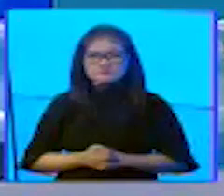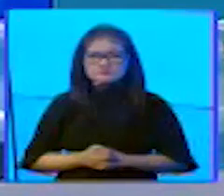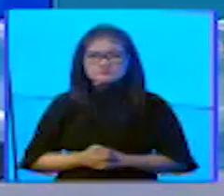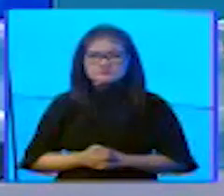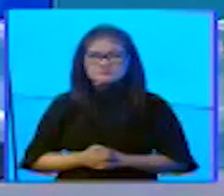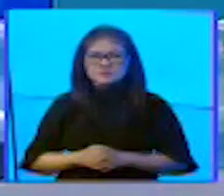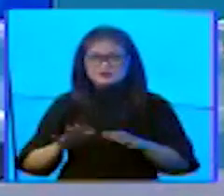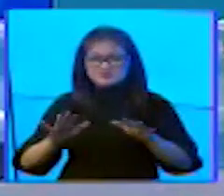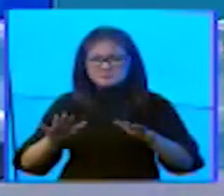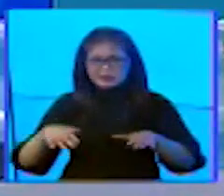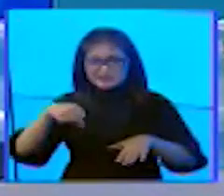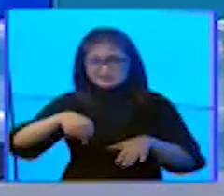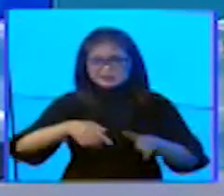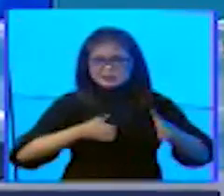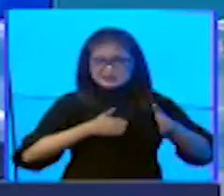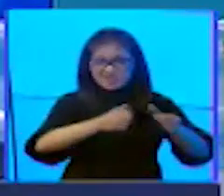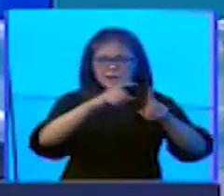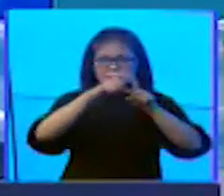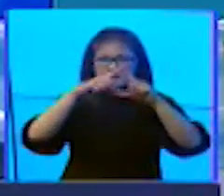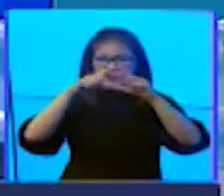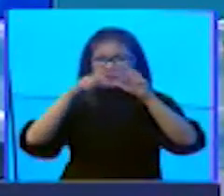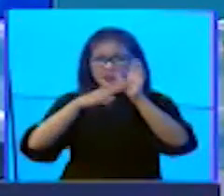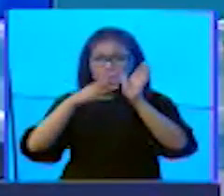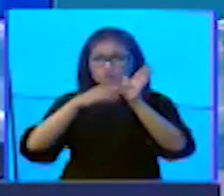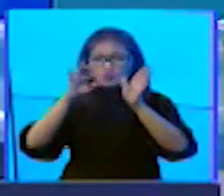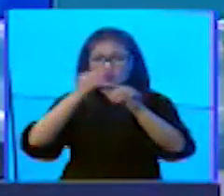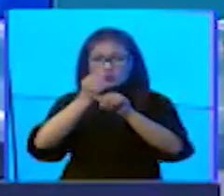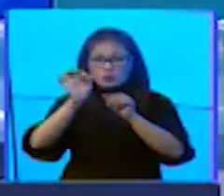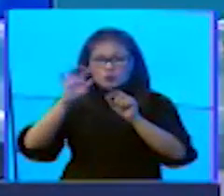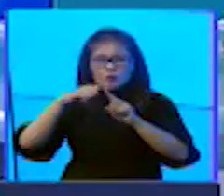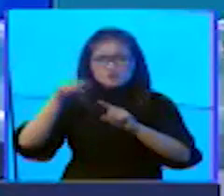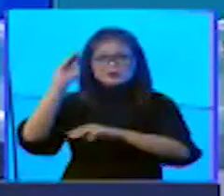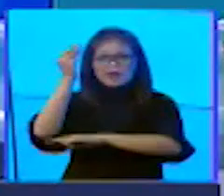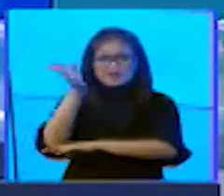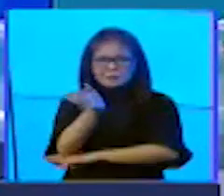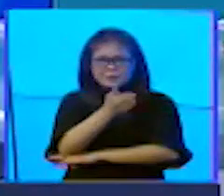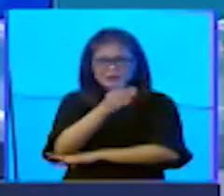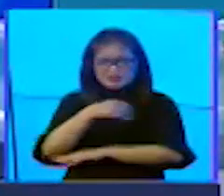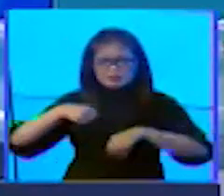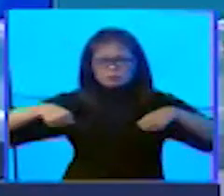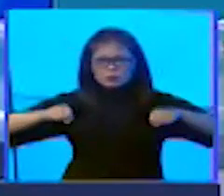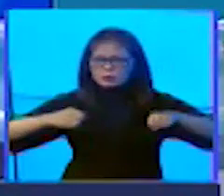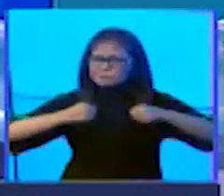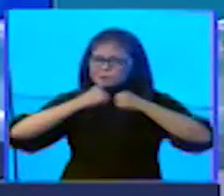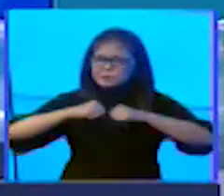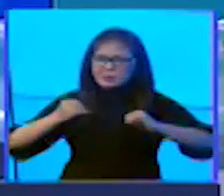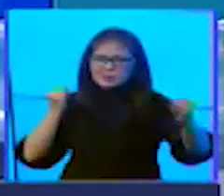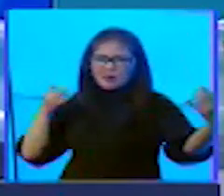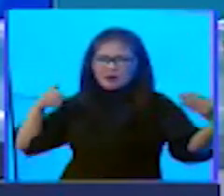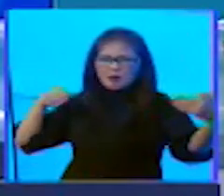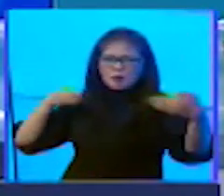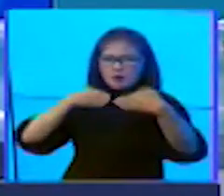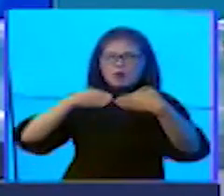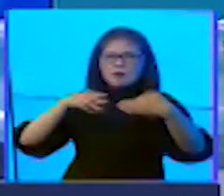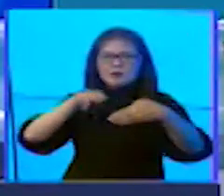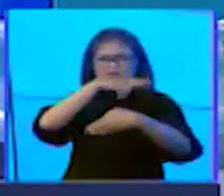entah itu di Jalan Dan Mogot Jakarta Barat belasan pengendara motor nekat melawan arah menghindari razia dalam Operasi